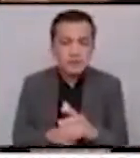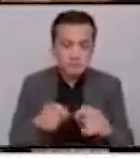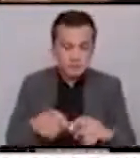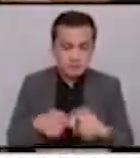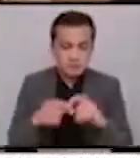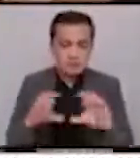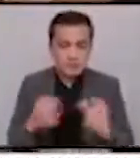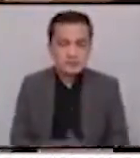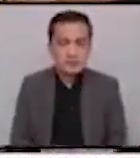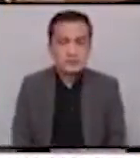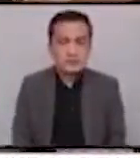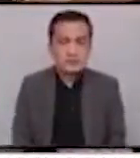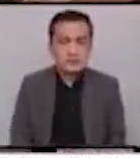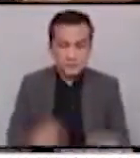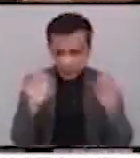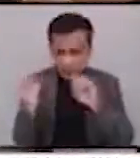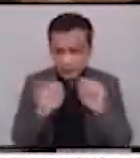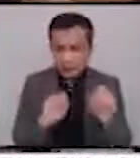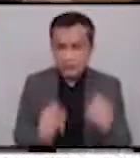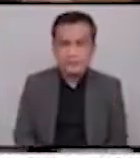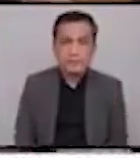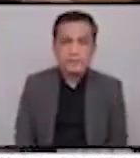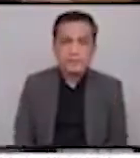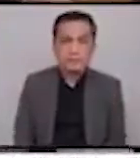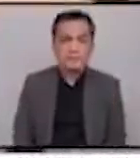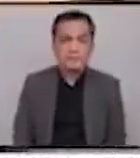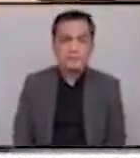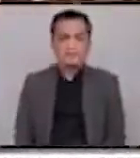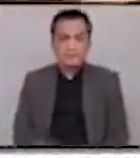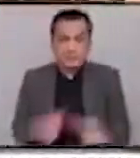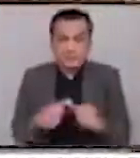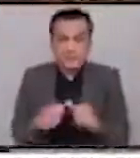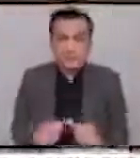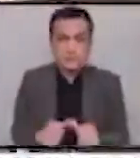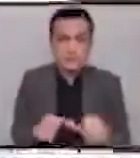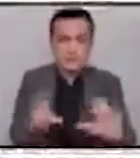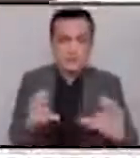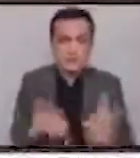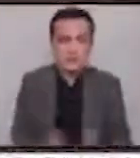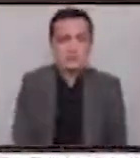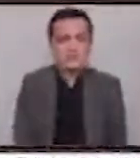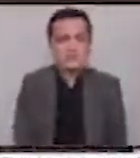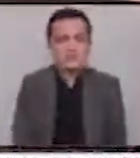may bagyo, ganun. So ongoing pa rin ang ating klase. Joshua